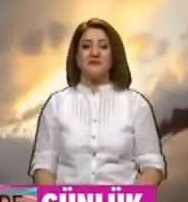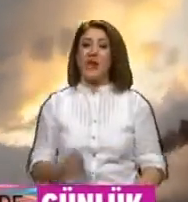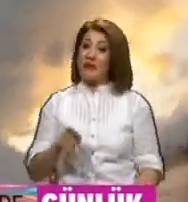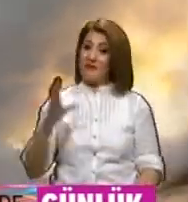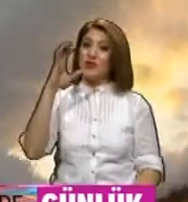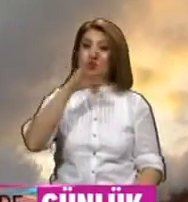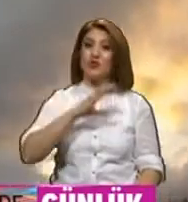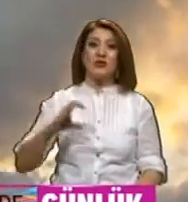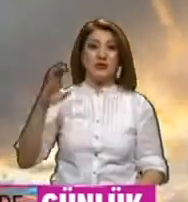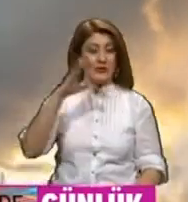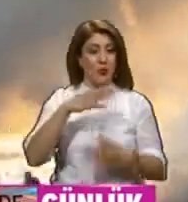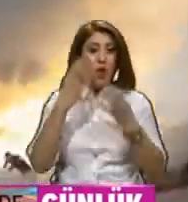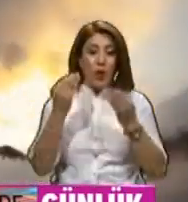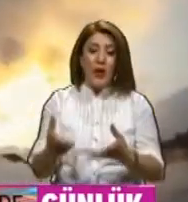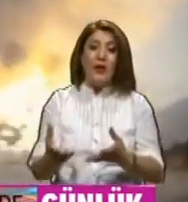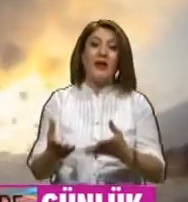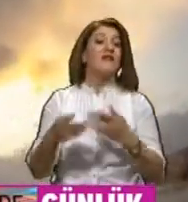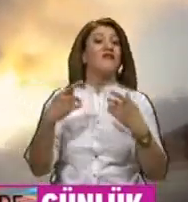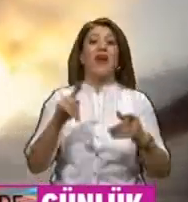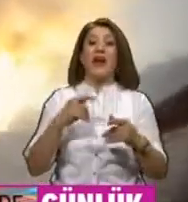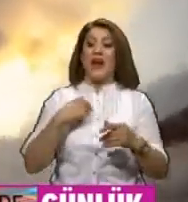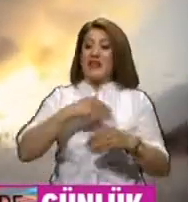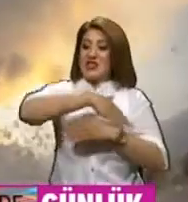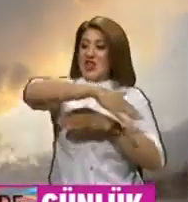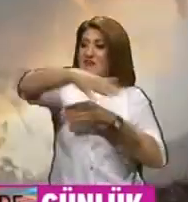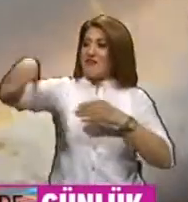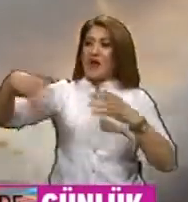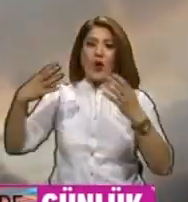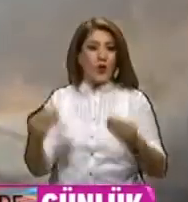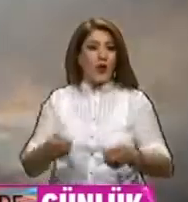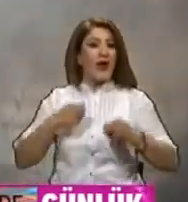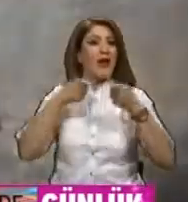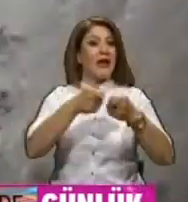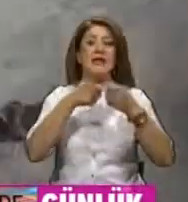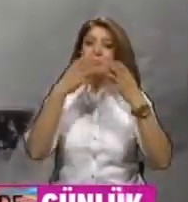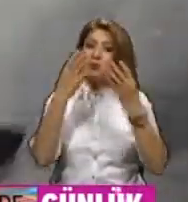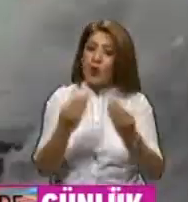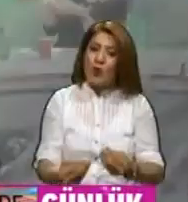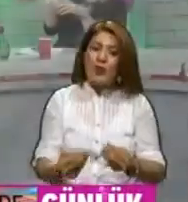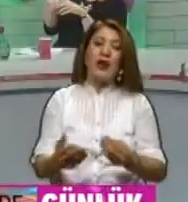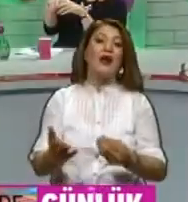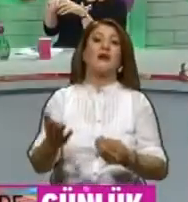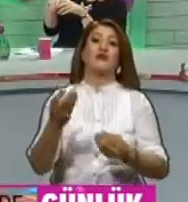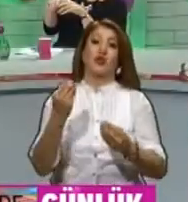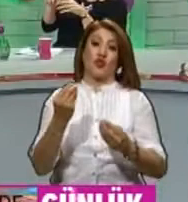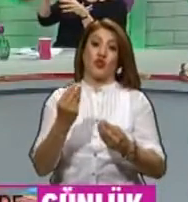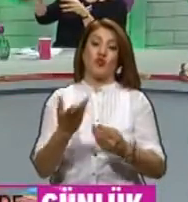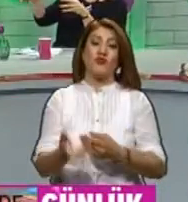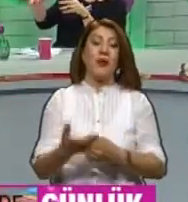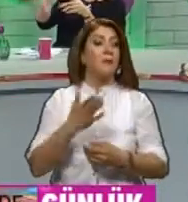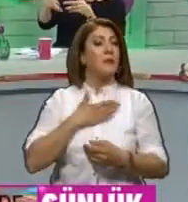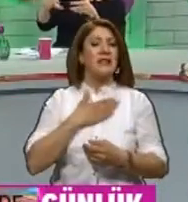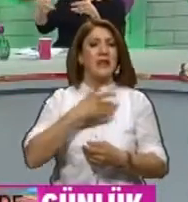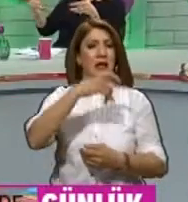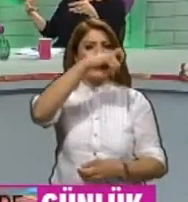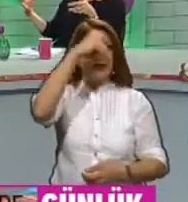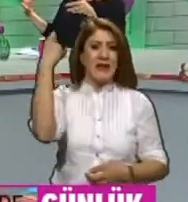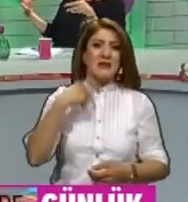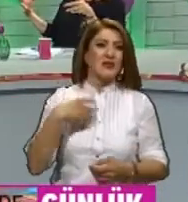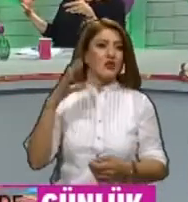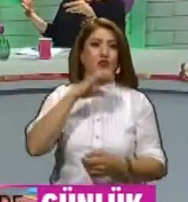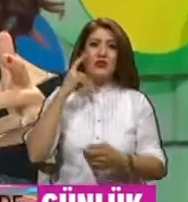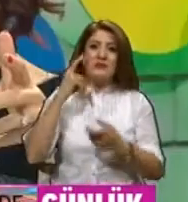turizm açısından, hem eğitim açısından, evet, hem çevrecilik açısından, öyle değil mi? Evet. Bizde peki yazın